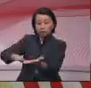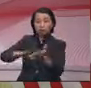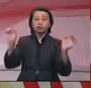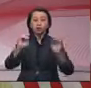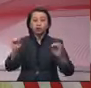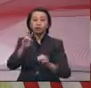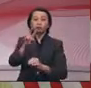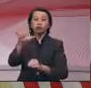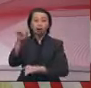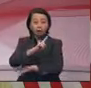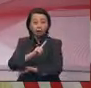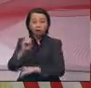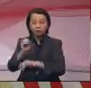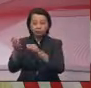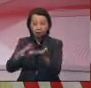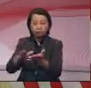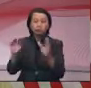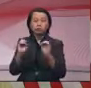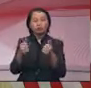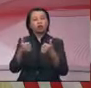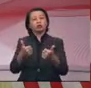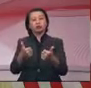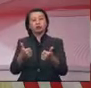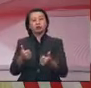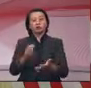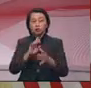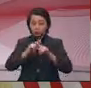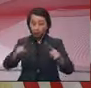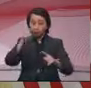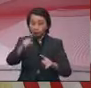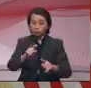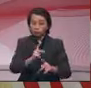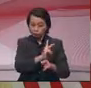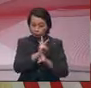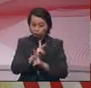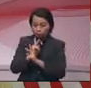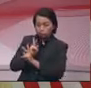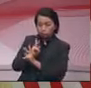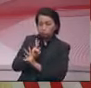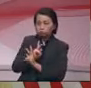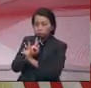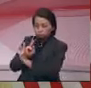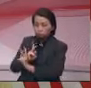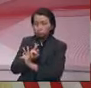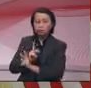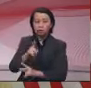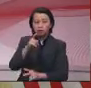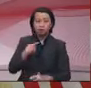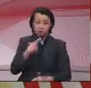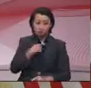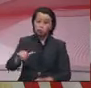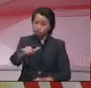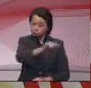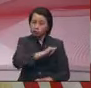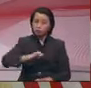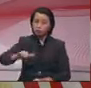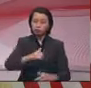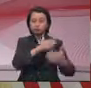kita. Walaupun kita mesti terus berwaspada. Kita juga bertanggungjawab